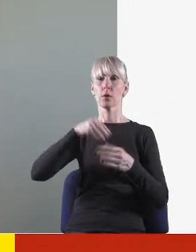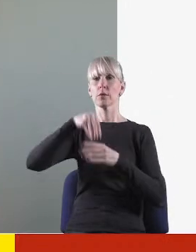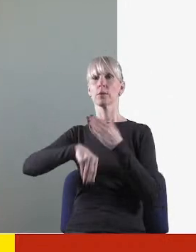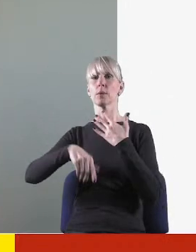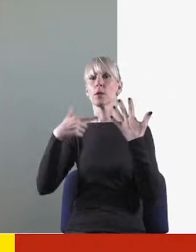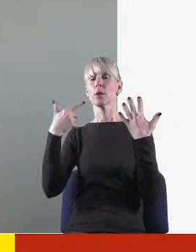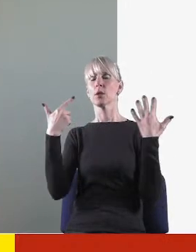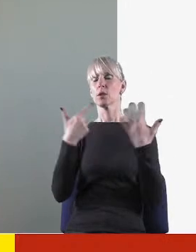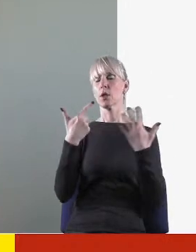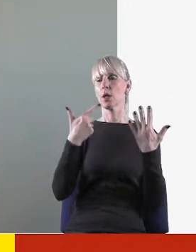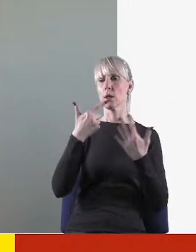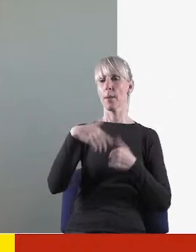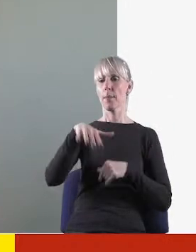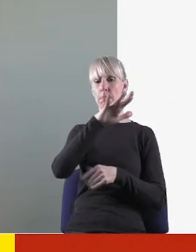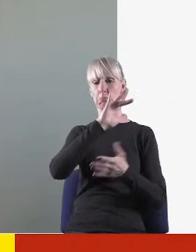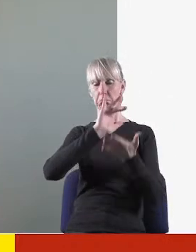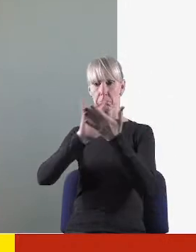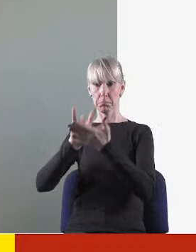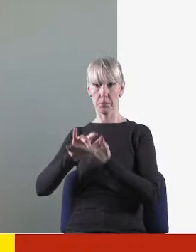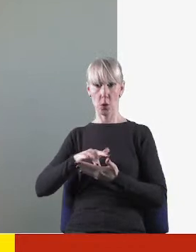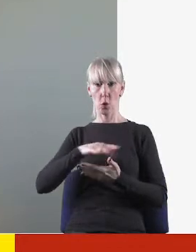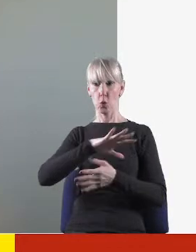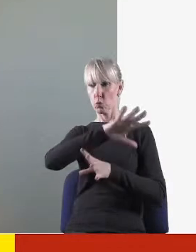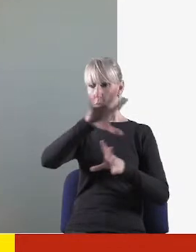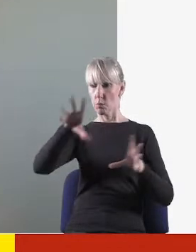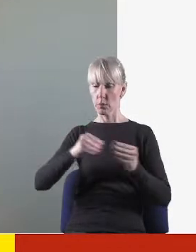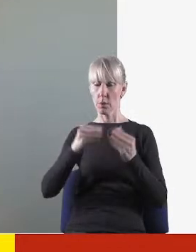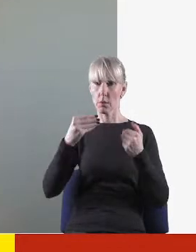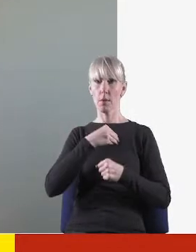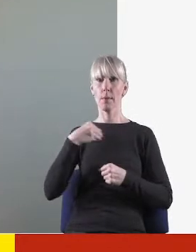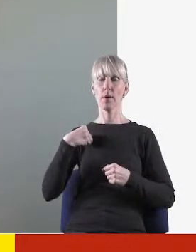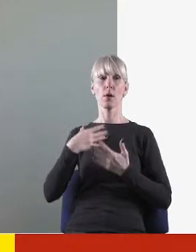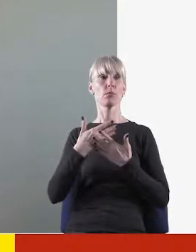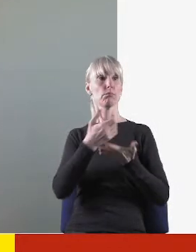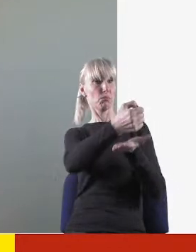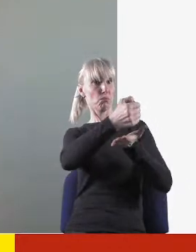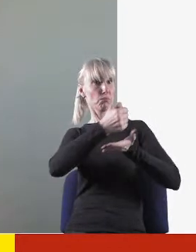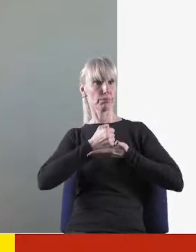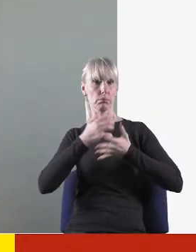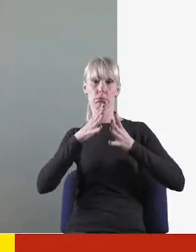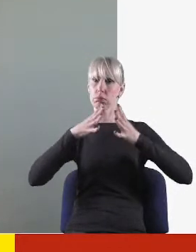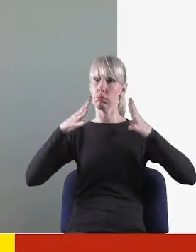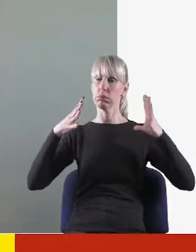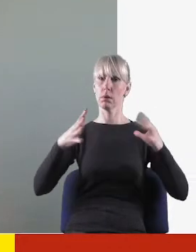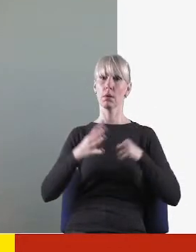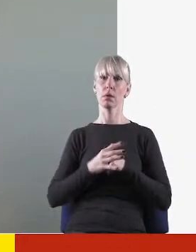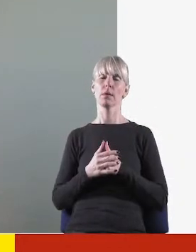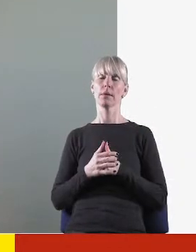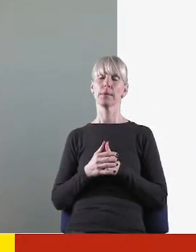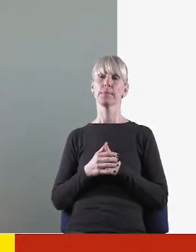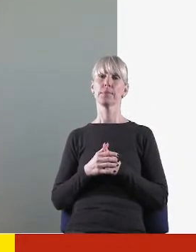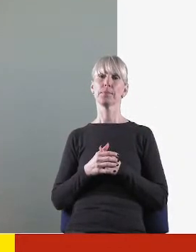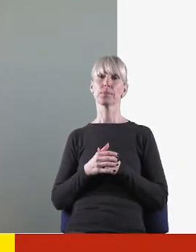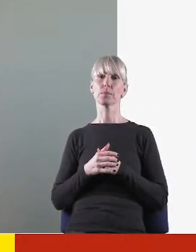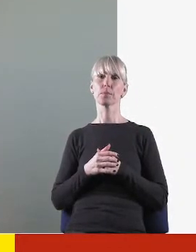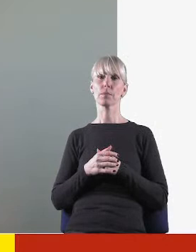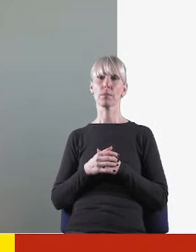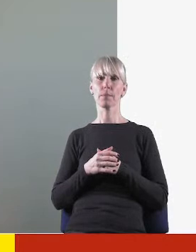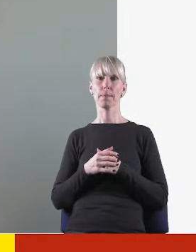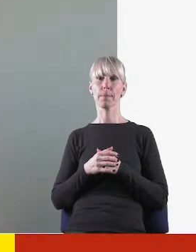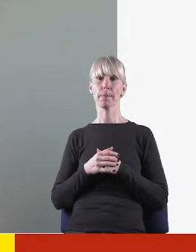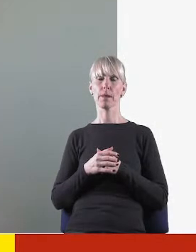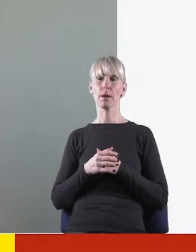Polsce uzyskała bardzo duże dofinansowanie. A więc tutaj i sam